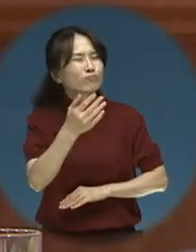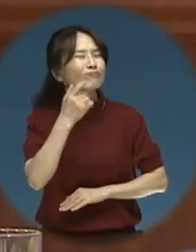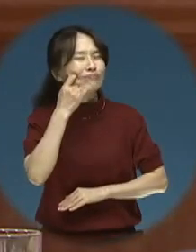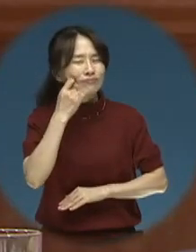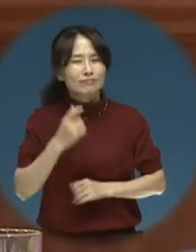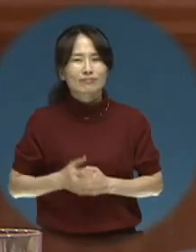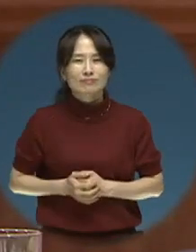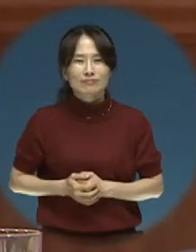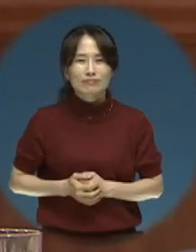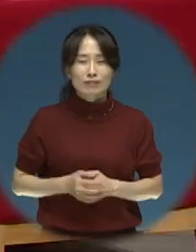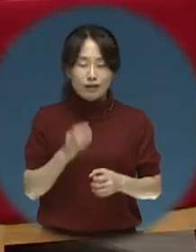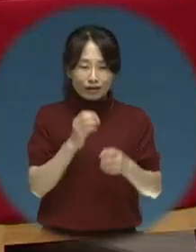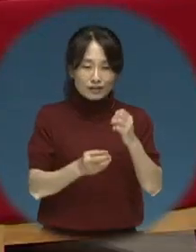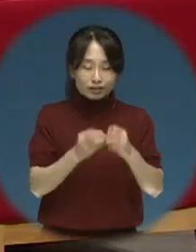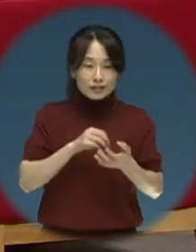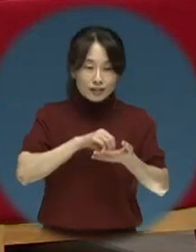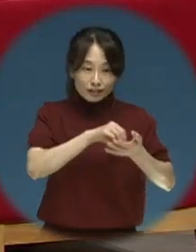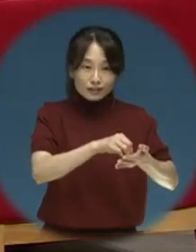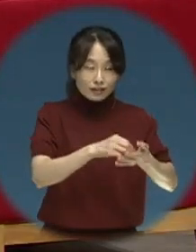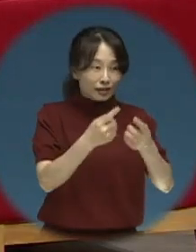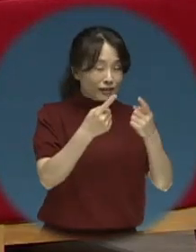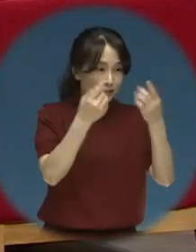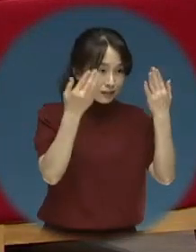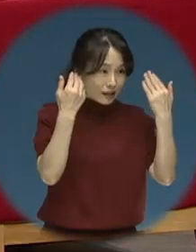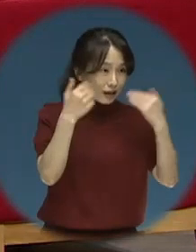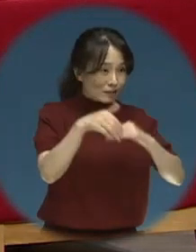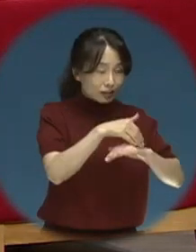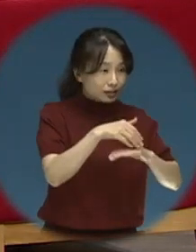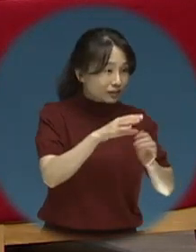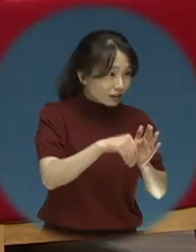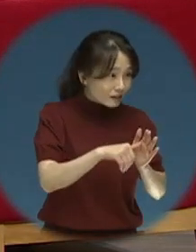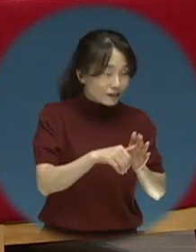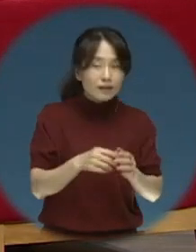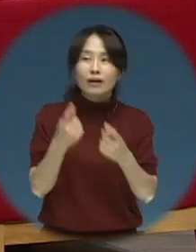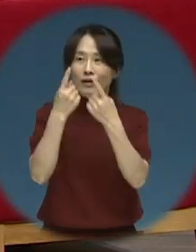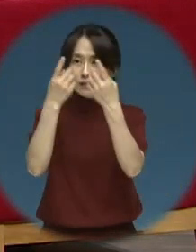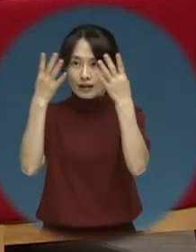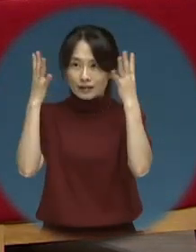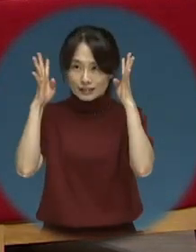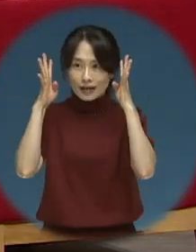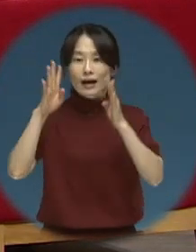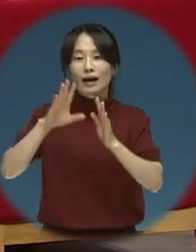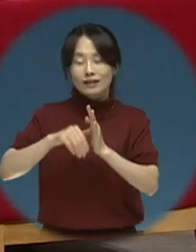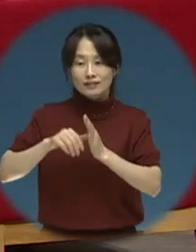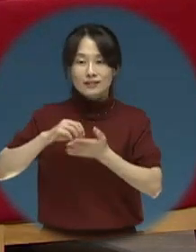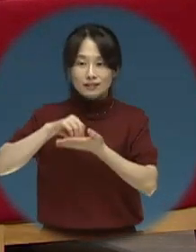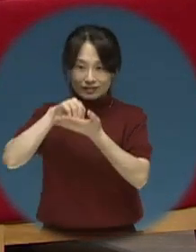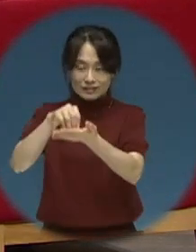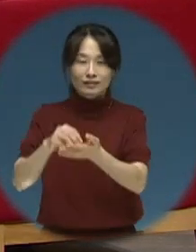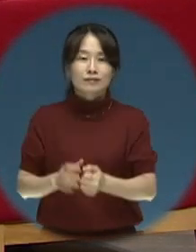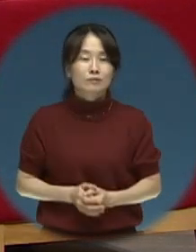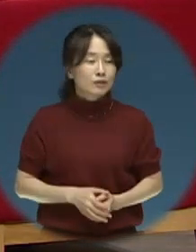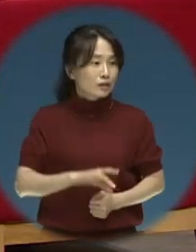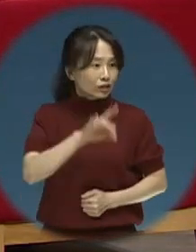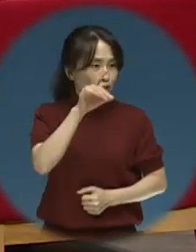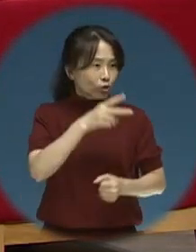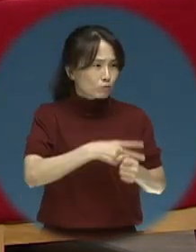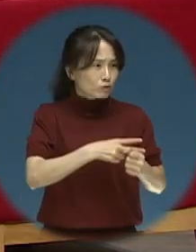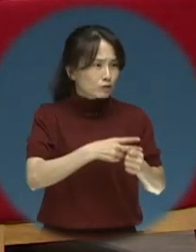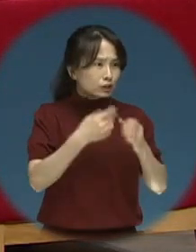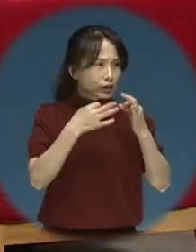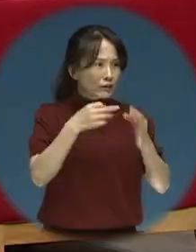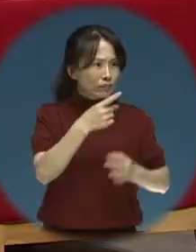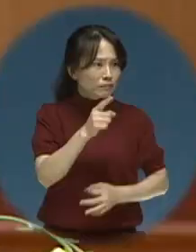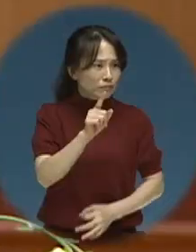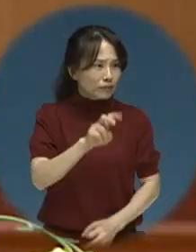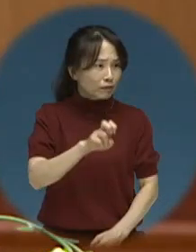등단하신 건 대학 재학 중이셨죠? 대학 4학년 때. 그죠? 네. 근데 네. 그 첫 스승이 그 유명한 김남조 씨. 김남조